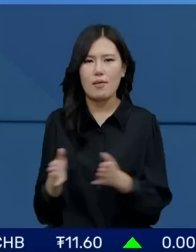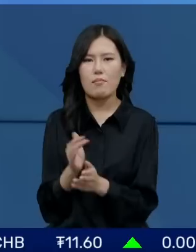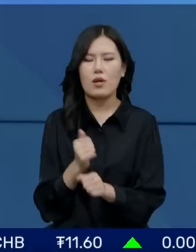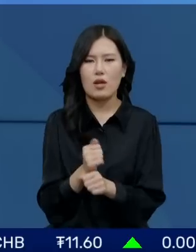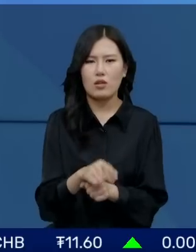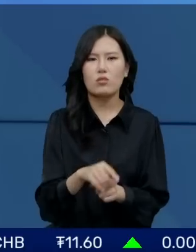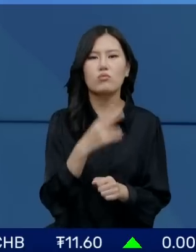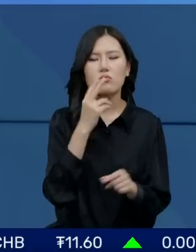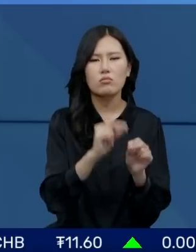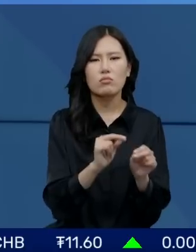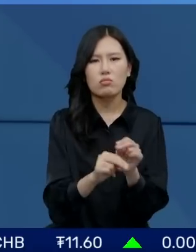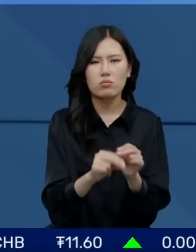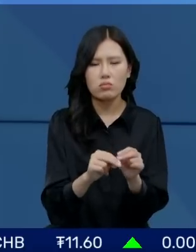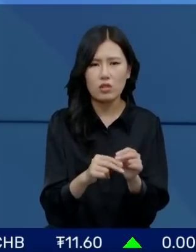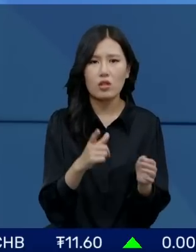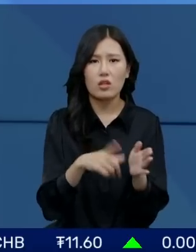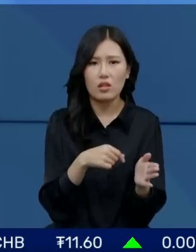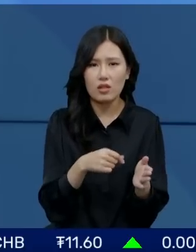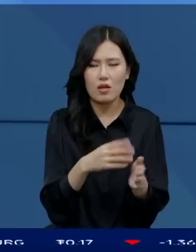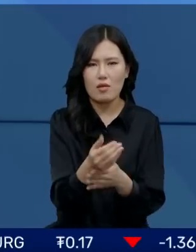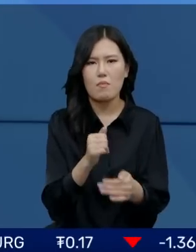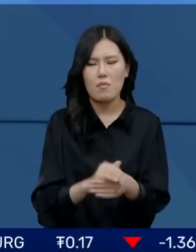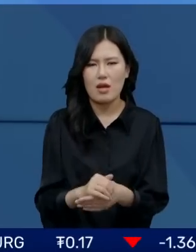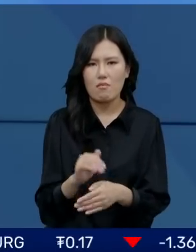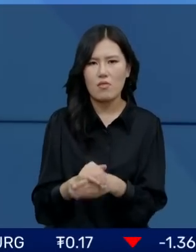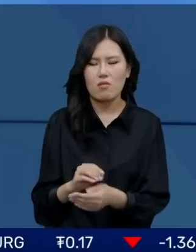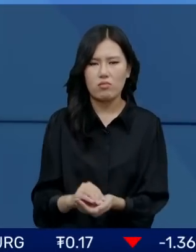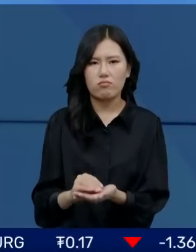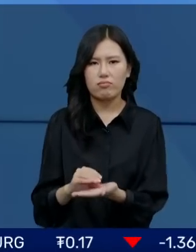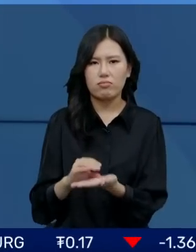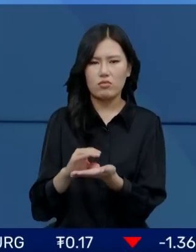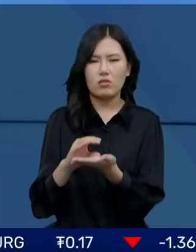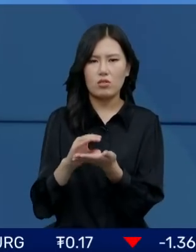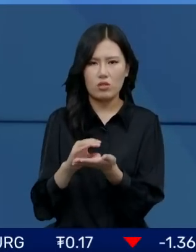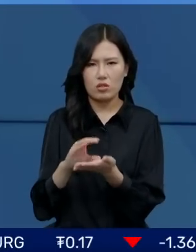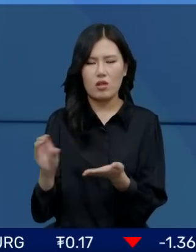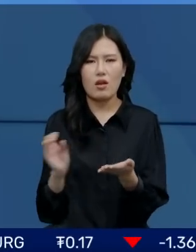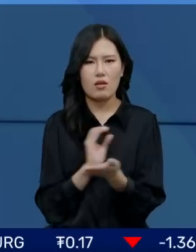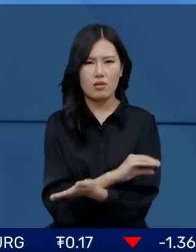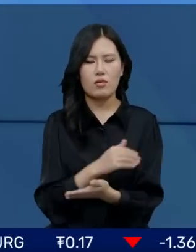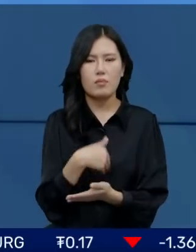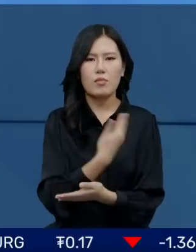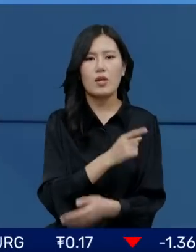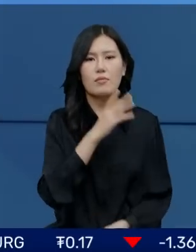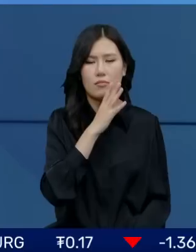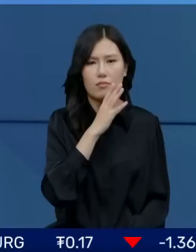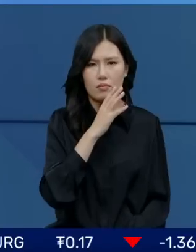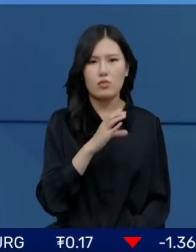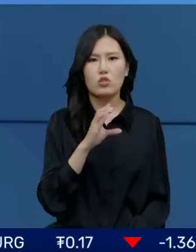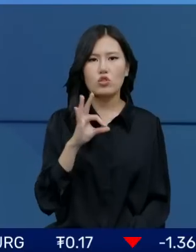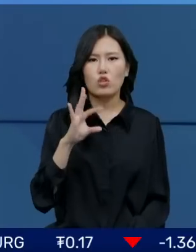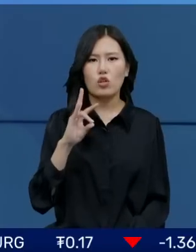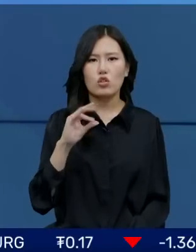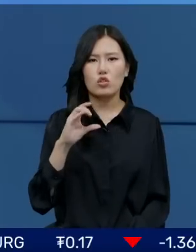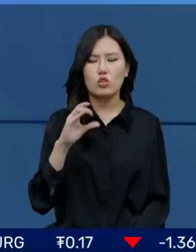шалгаад үндсэлтэй тохиолдолд одоо нотлох баримтаар бэхжүүлж хянан шалгах төр хорооны сонсголт оруулах юм байна. Сонсгол цаг имэн